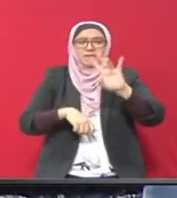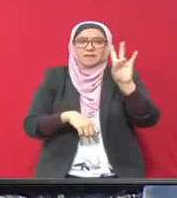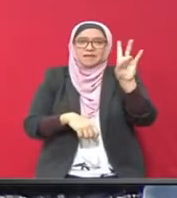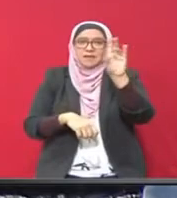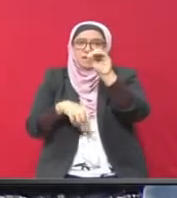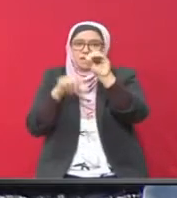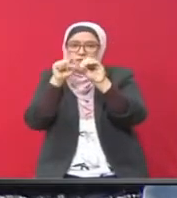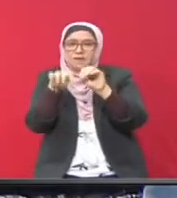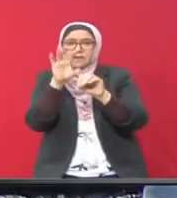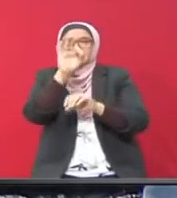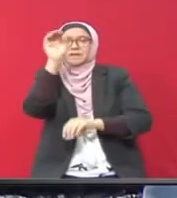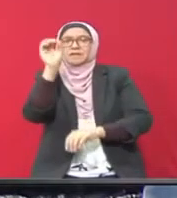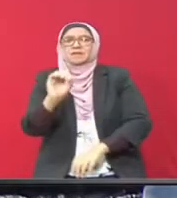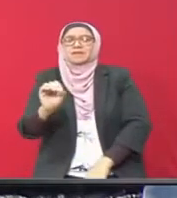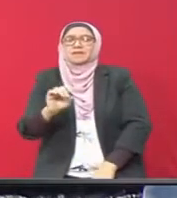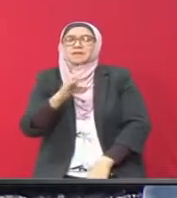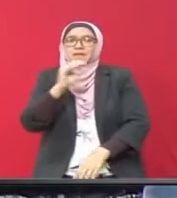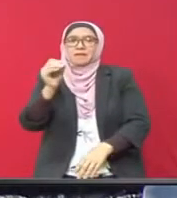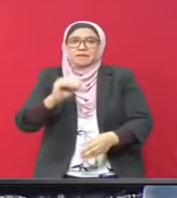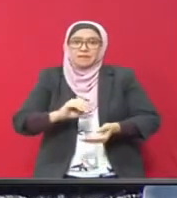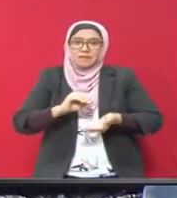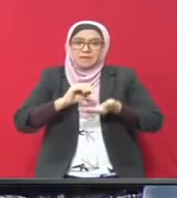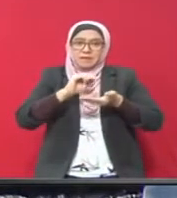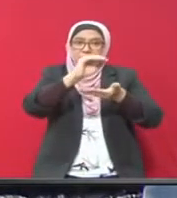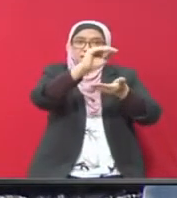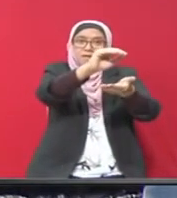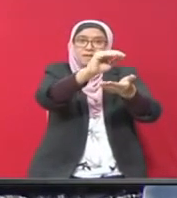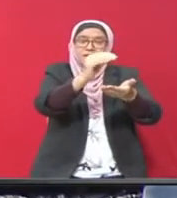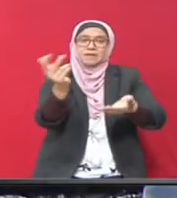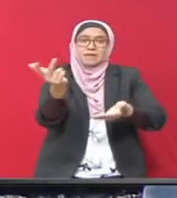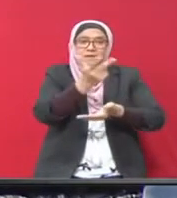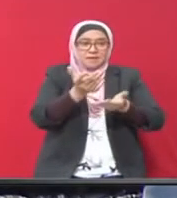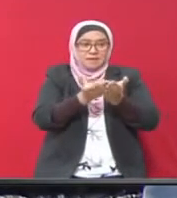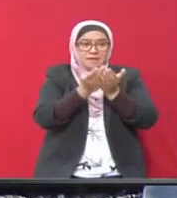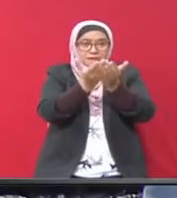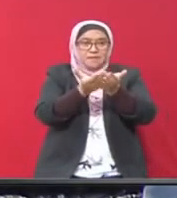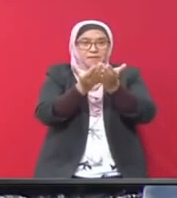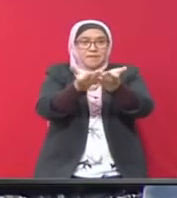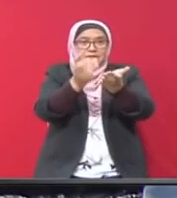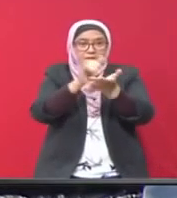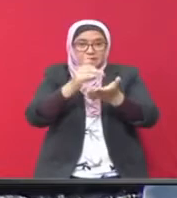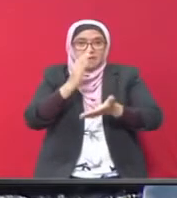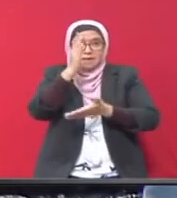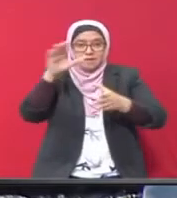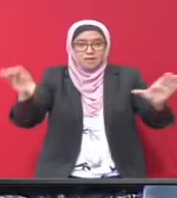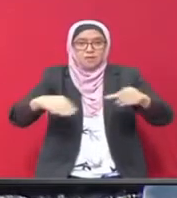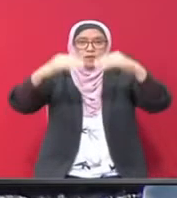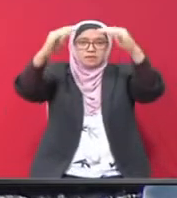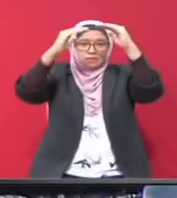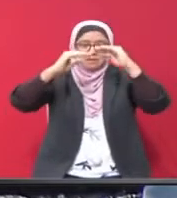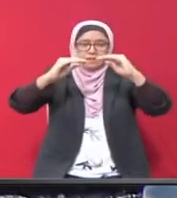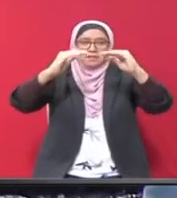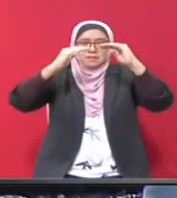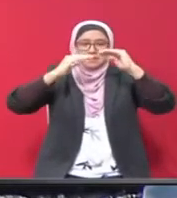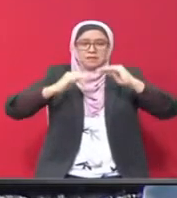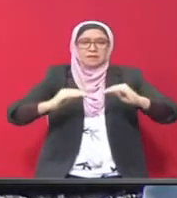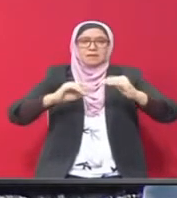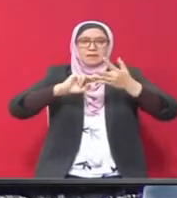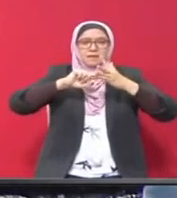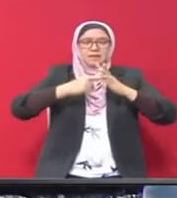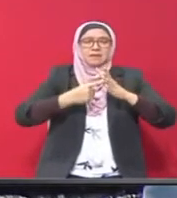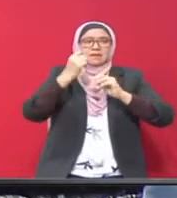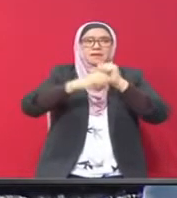900 penyerahan ke-33 kapal akan diesel Aksan akan secara berperingkat bermula pada tahun 2001